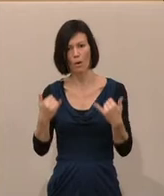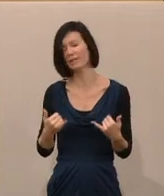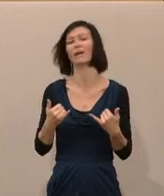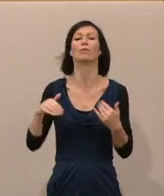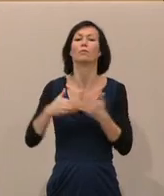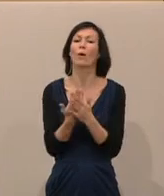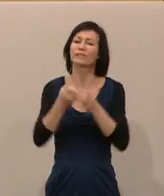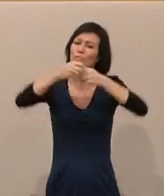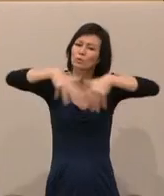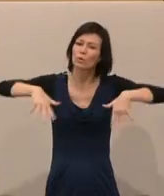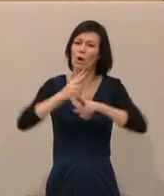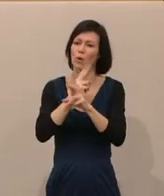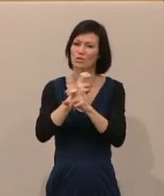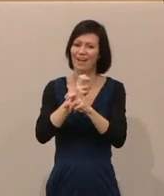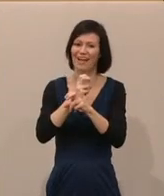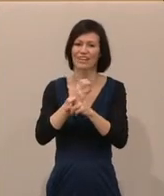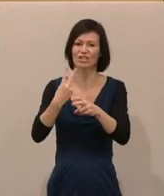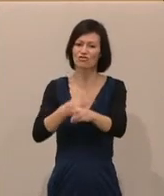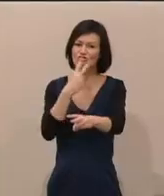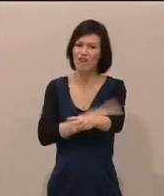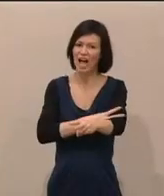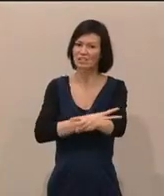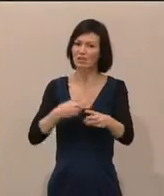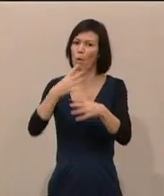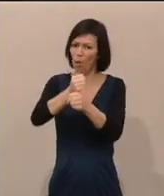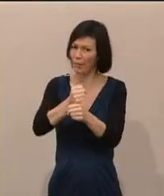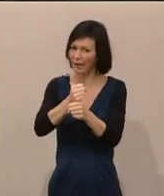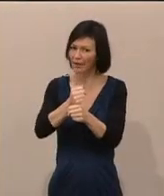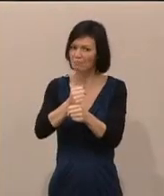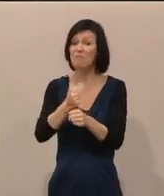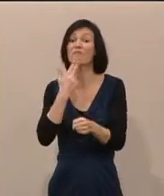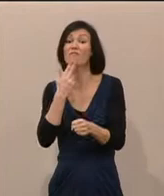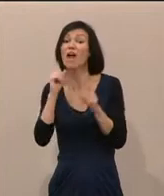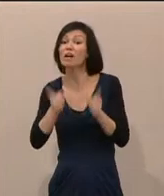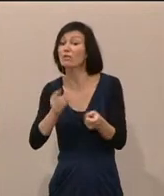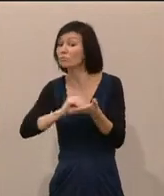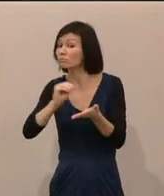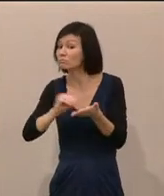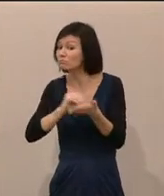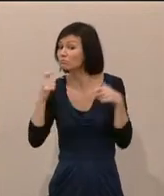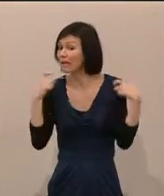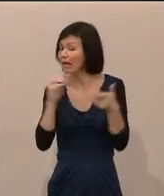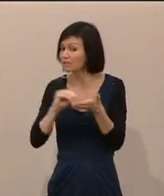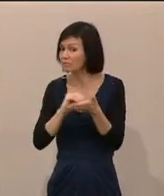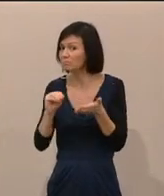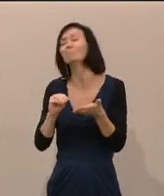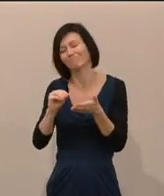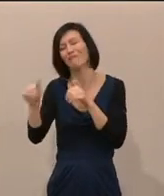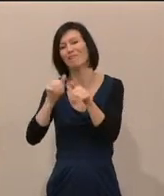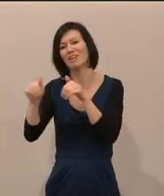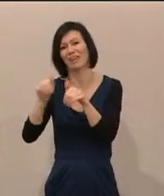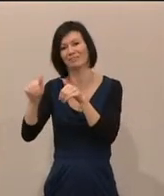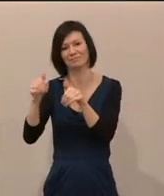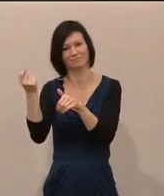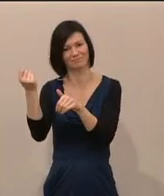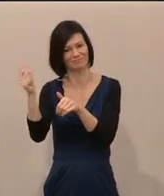Staatsholding. Wer soll dort installiert werden? Generalsekretär Thomas Schmidt aus dem Finanzministerium. Die Liste